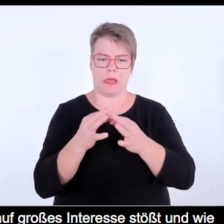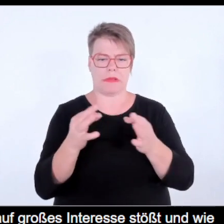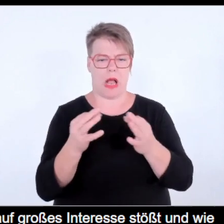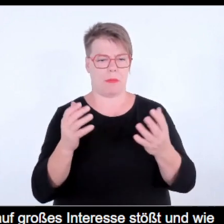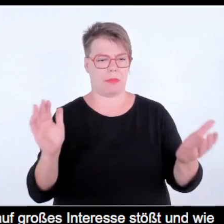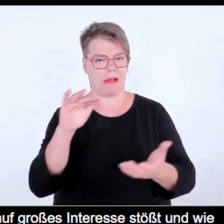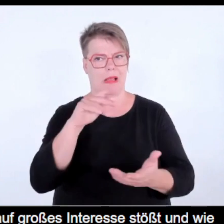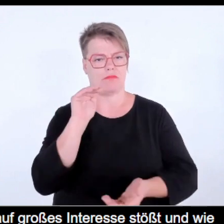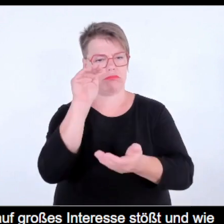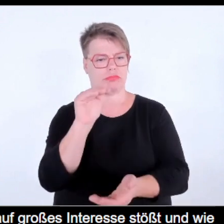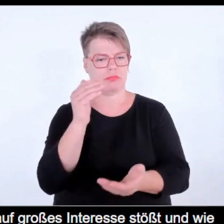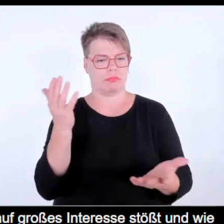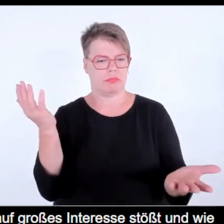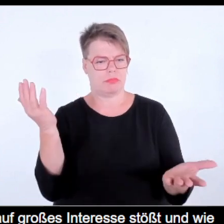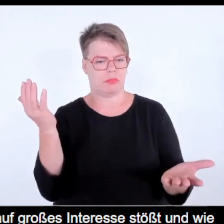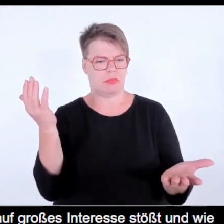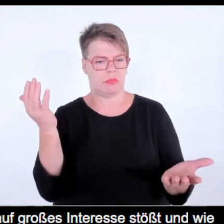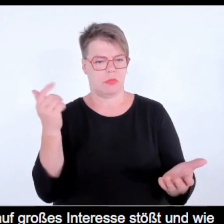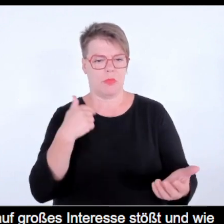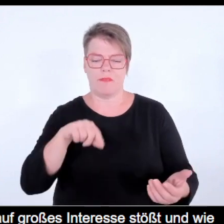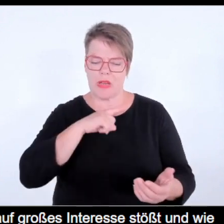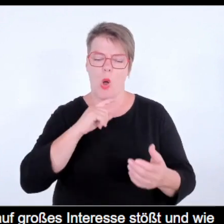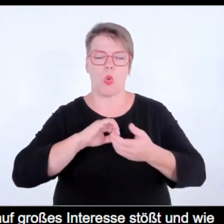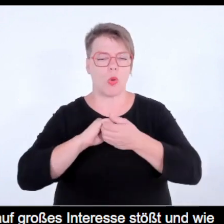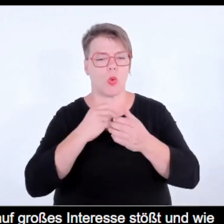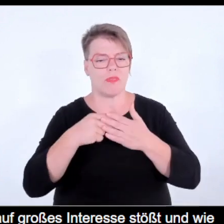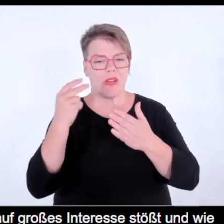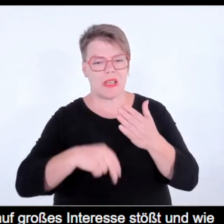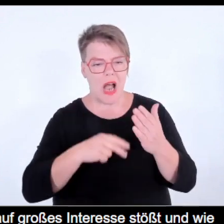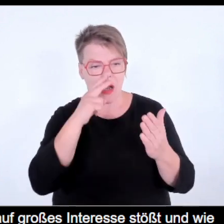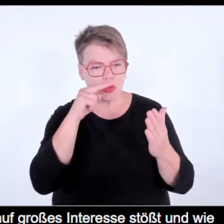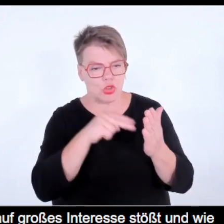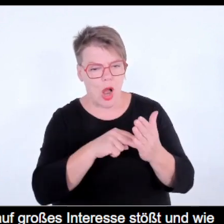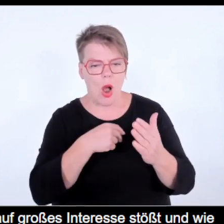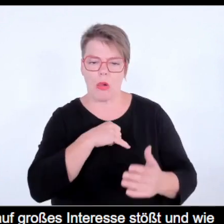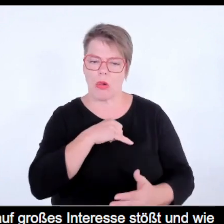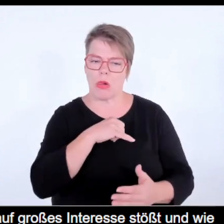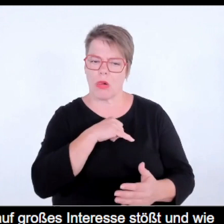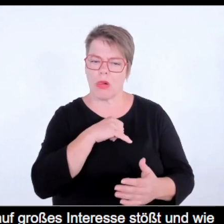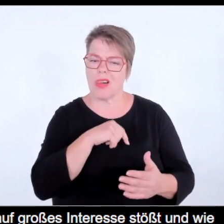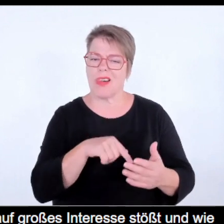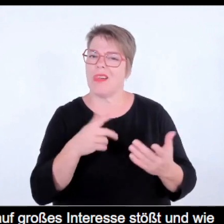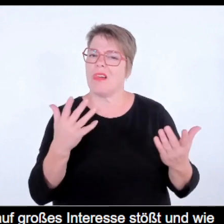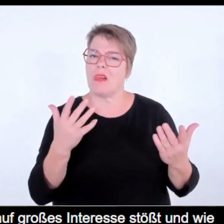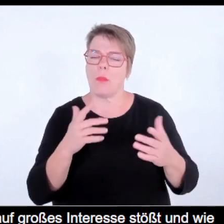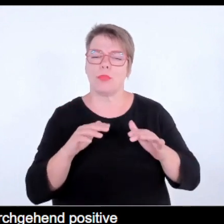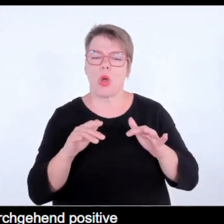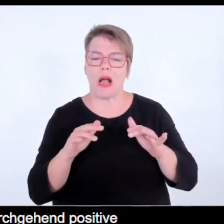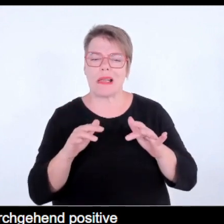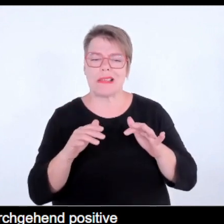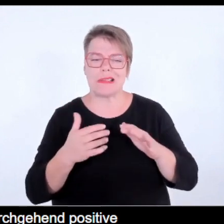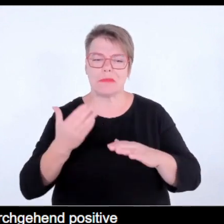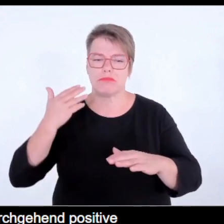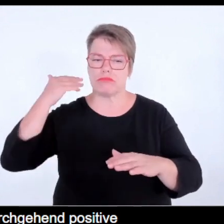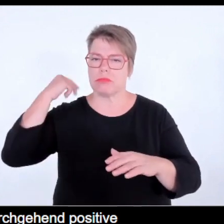ganz kurz nur, wir wollen praxistaugliche und leichter handhabbare Regelungen schaffen. Dazu werden wir künftig in geeigneten Fällen staatliche Regelungen und